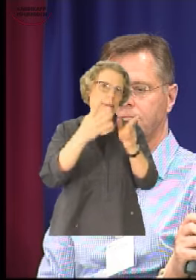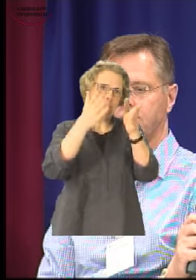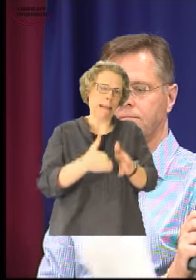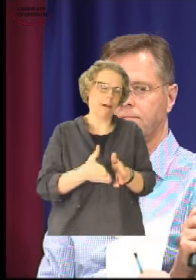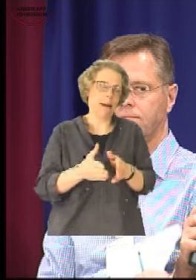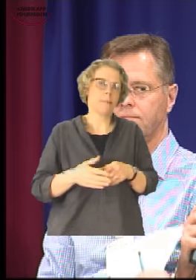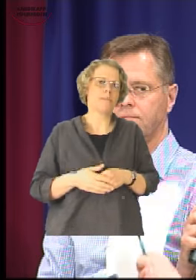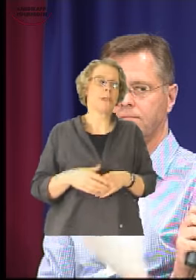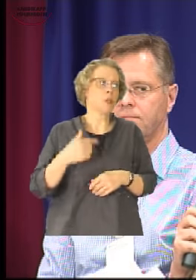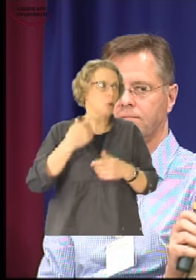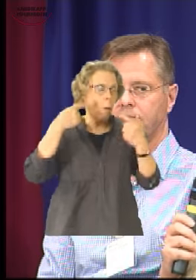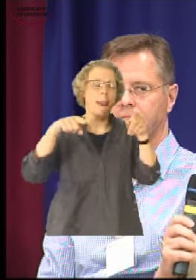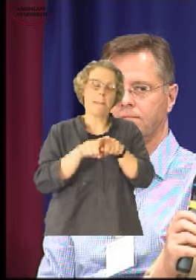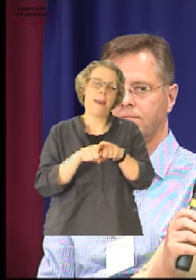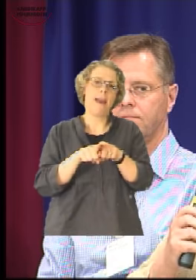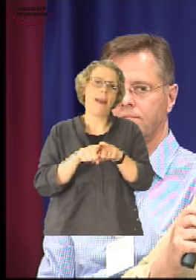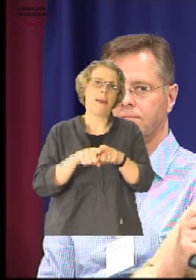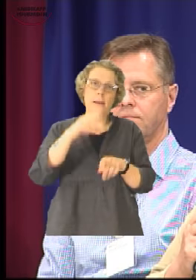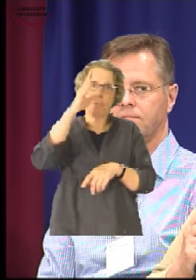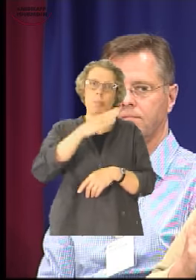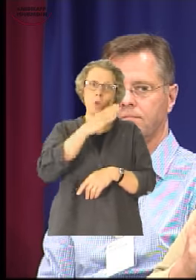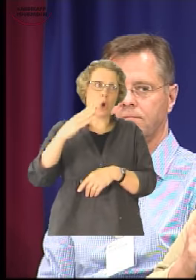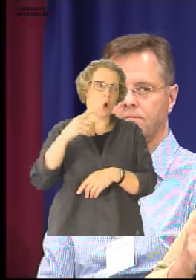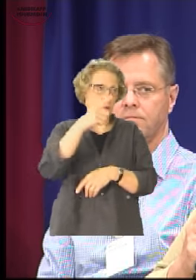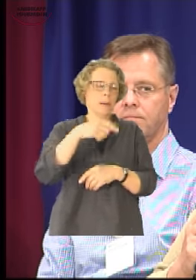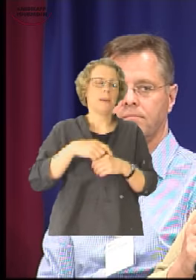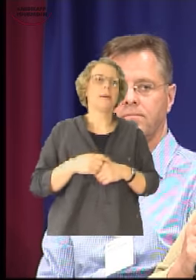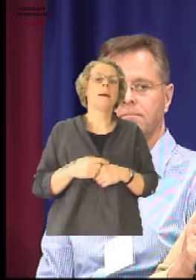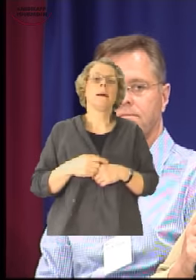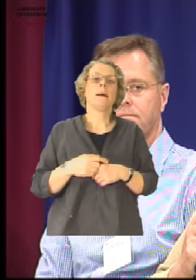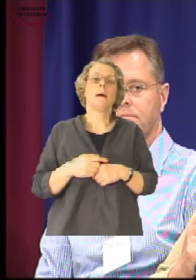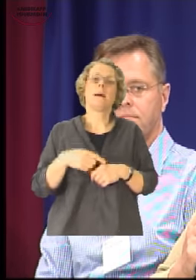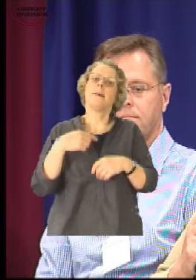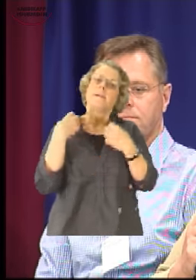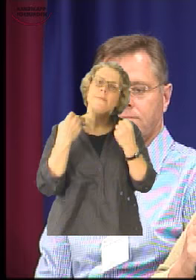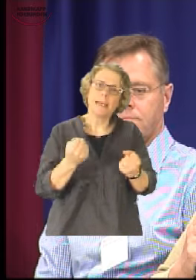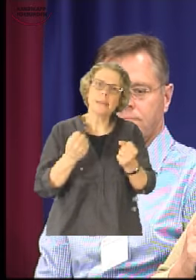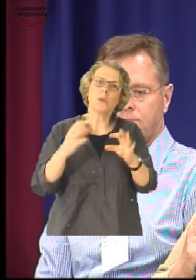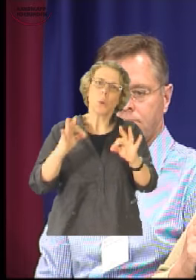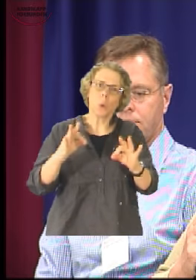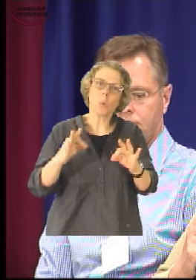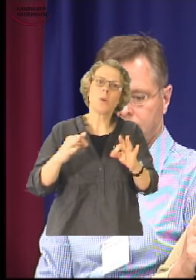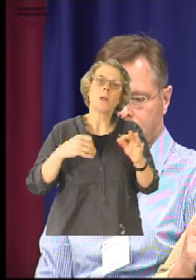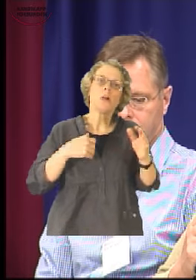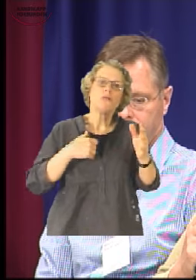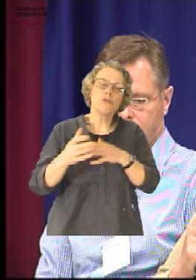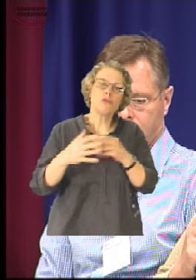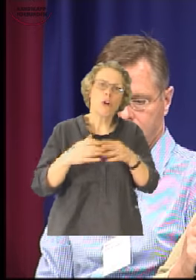jag håller med Björn här om att det är väldigt viktigt hur man gör de här